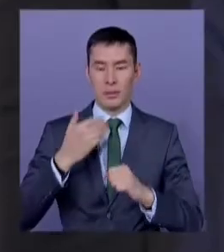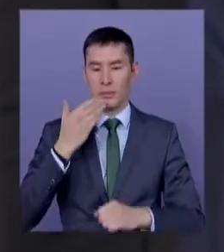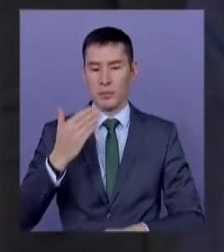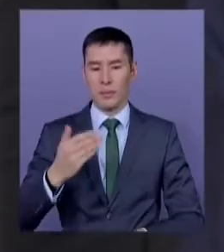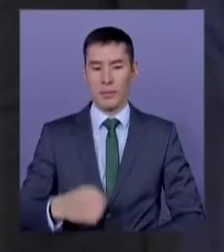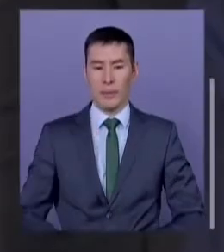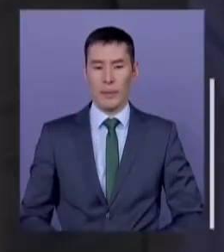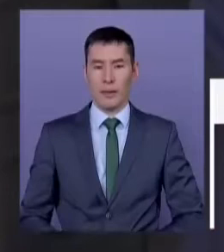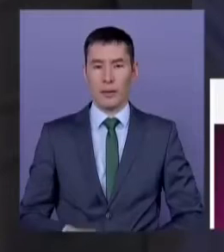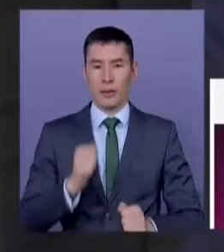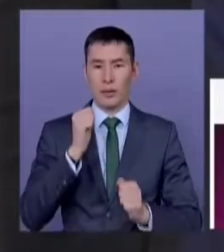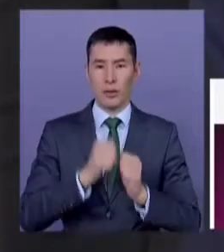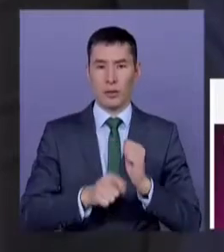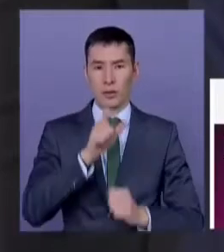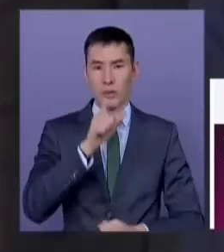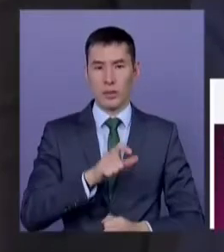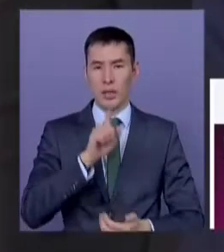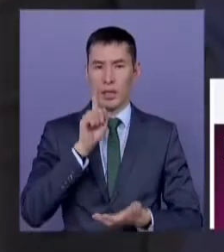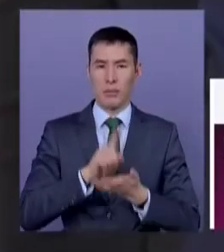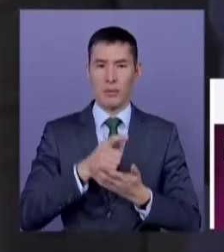Міндетті түрде адам өзінің денсаулығы үшін